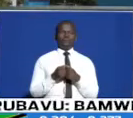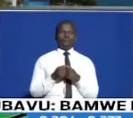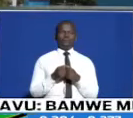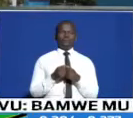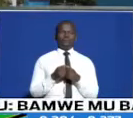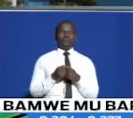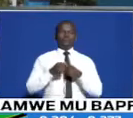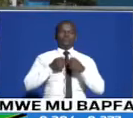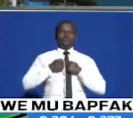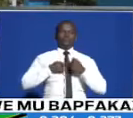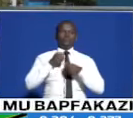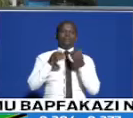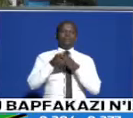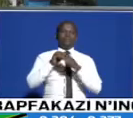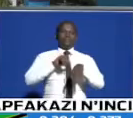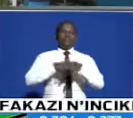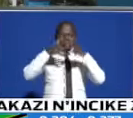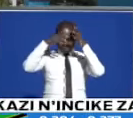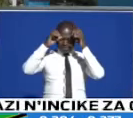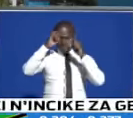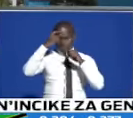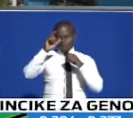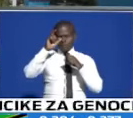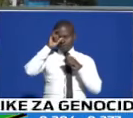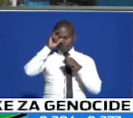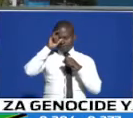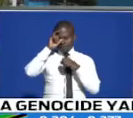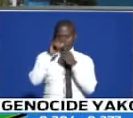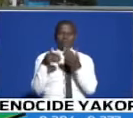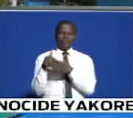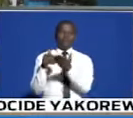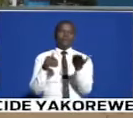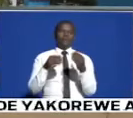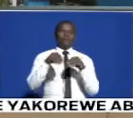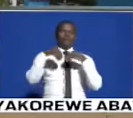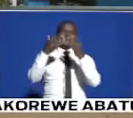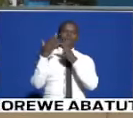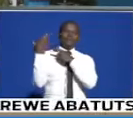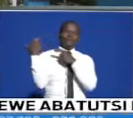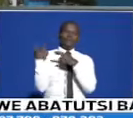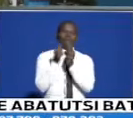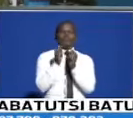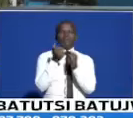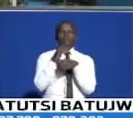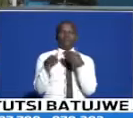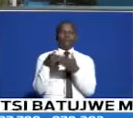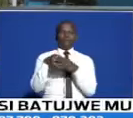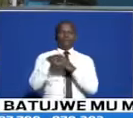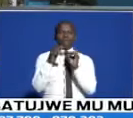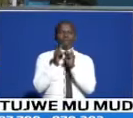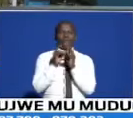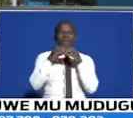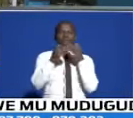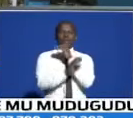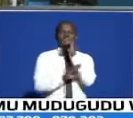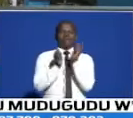kenda ubwo umukuru w'igihugu nyakubahwa Perezida wa Repubulika Paul Kagame yahabwaga inshingano na bagenzi be mu nama y'abakuru